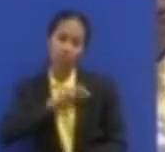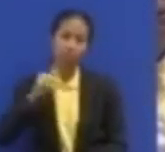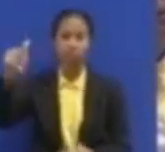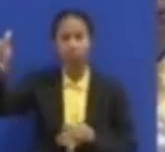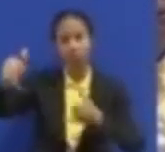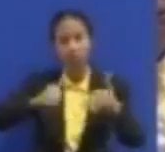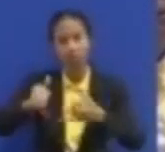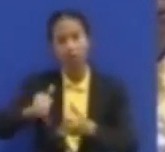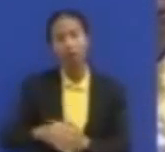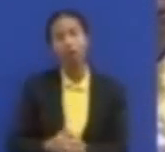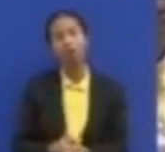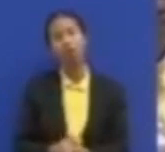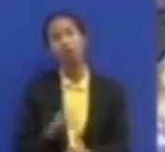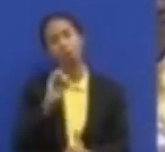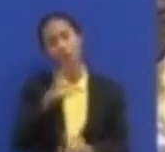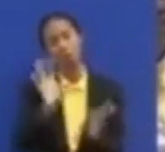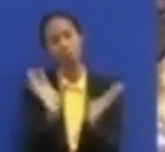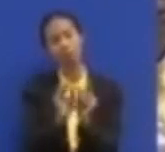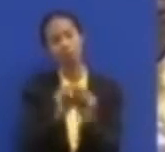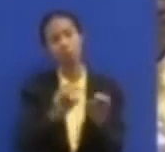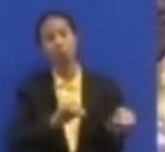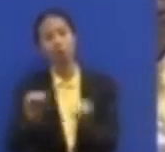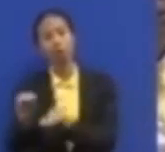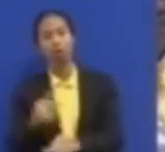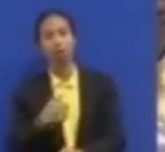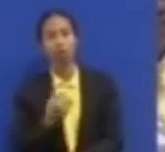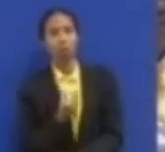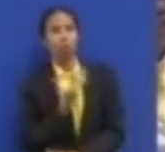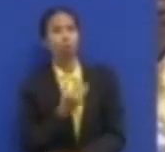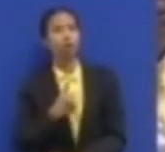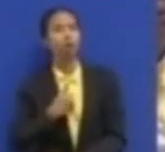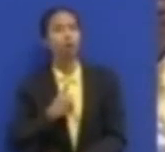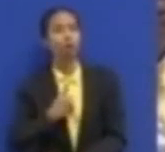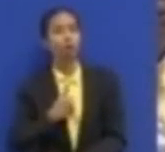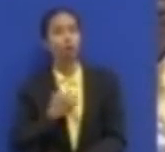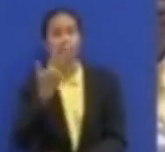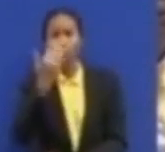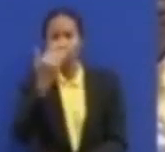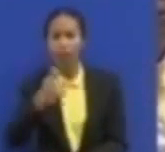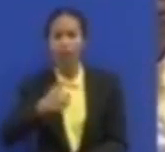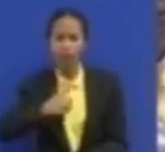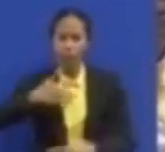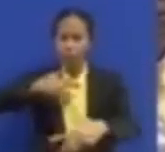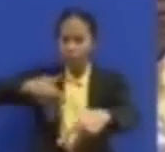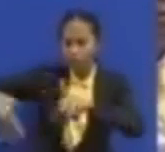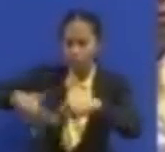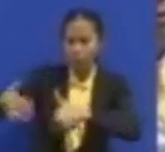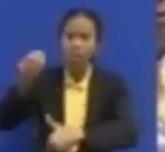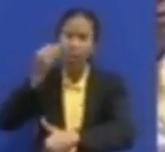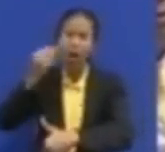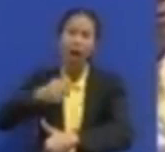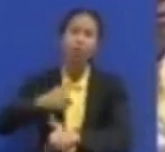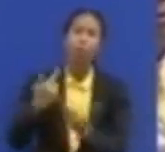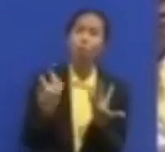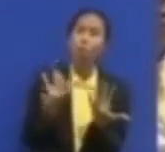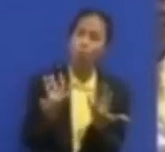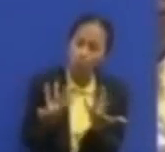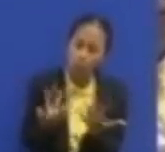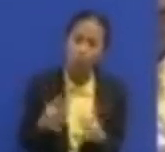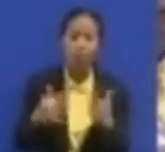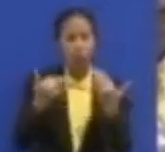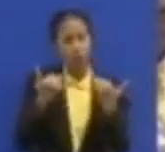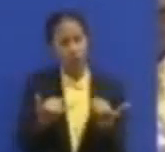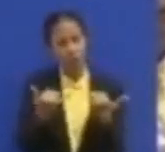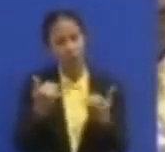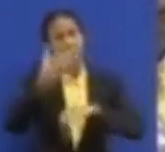ลื่อนผมตกใจนะพี่น้องบ้านผมเขารอฟังว่าวันนี้จะได้ประธ